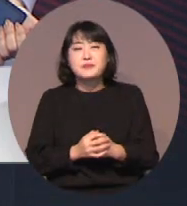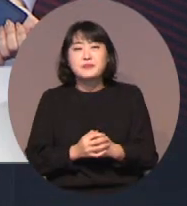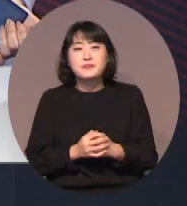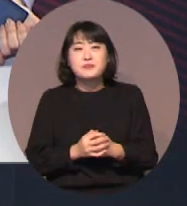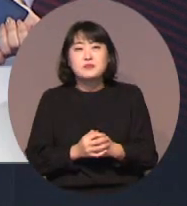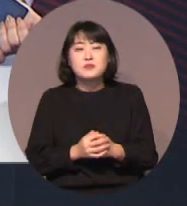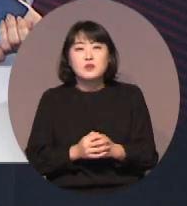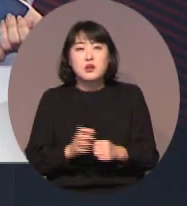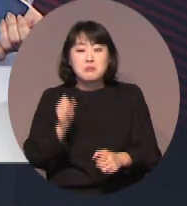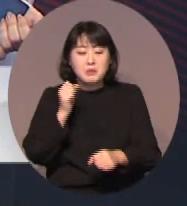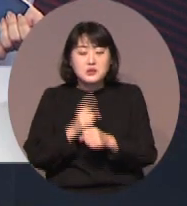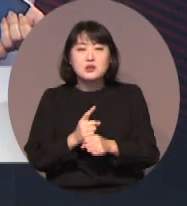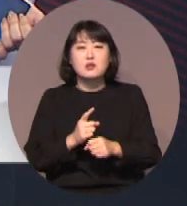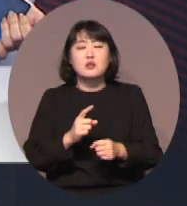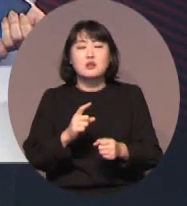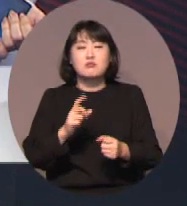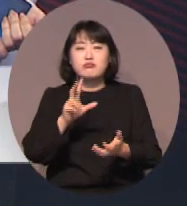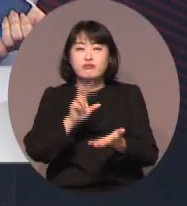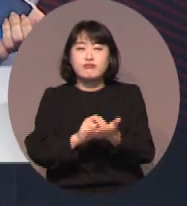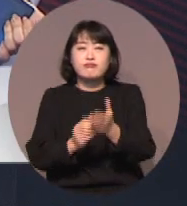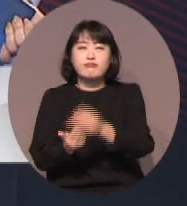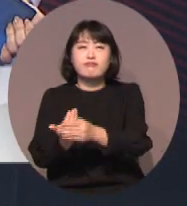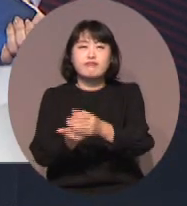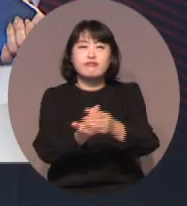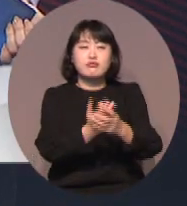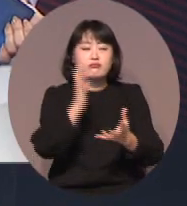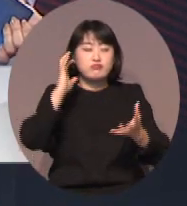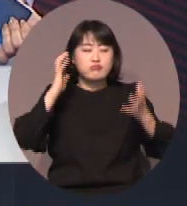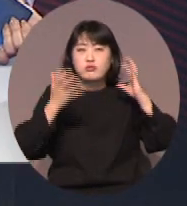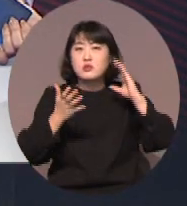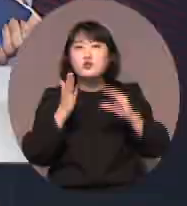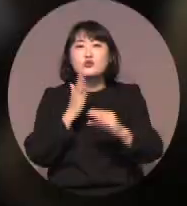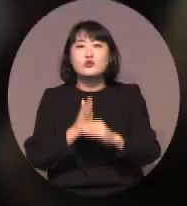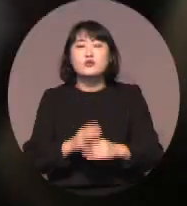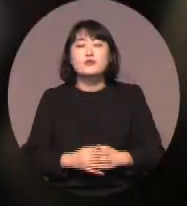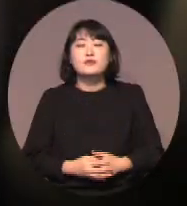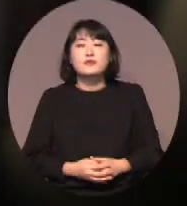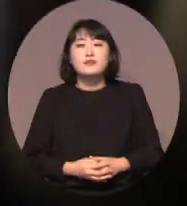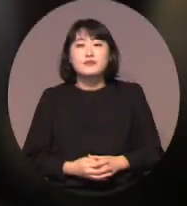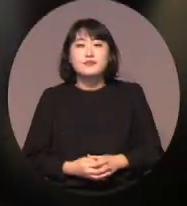선거도 벌써 혼탁 양상을 보이고 있습니다 이승섭 기자입니다